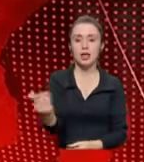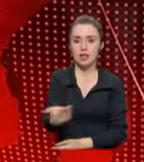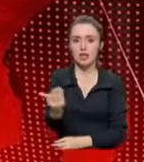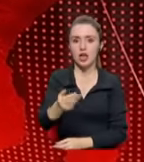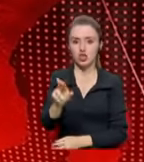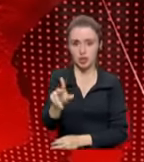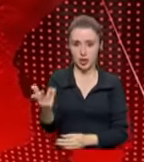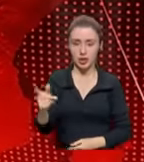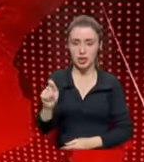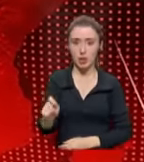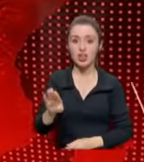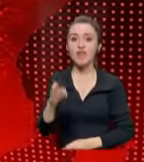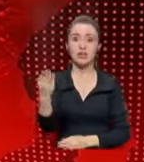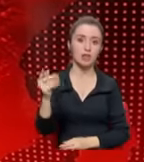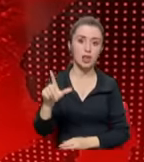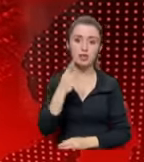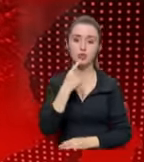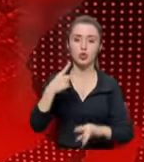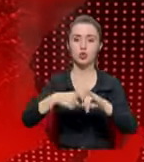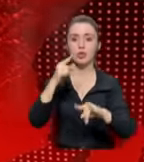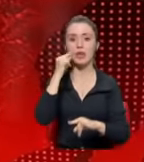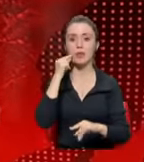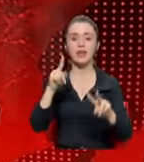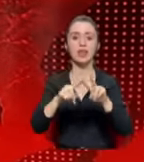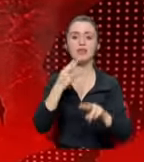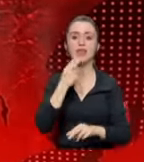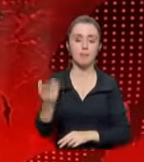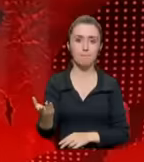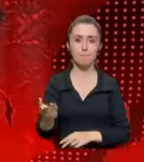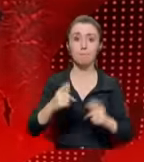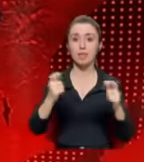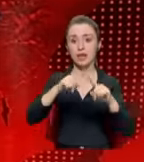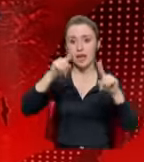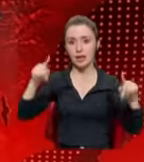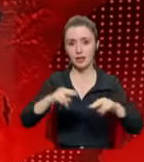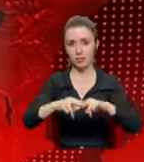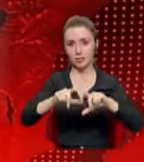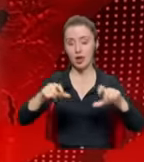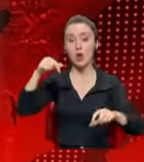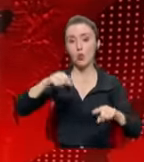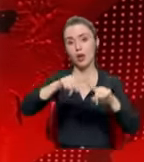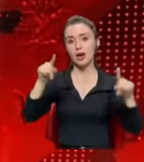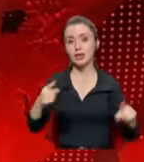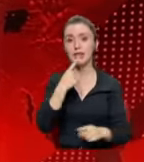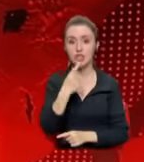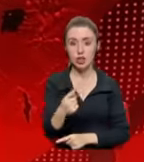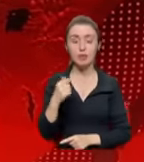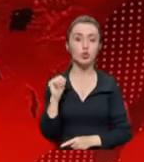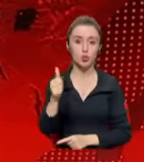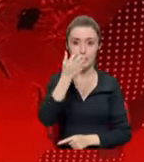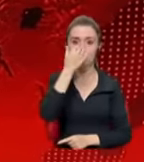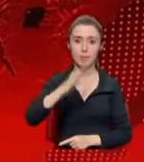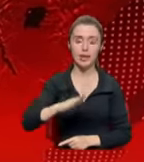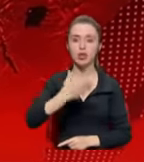muamelesi yapmaktan vazgeçin diyor Hüseyin Bey nevris hanım da nereye kadar etiketine Buraya kadar diyeceğimiz günleri